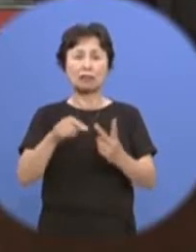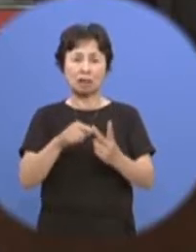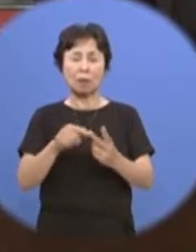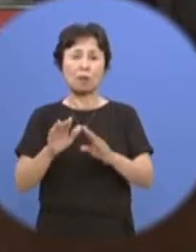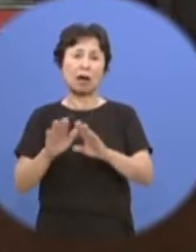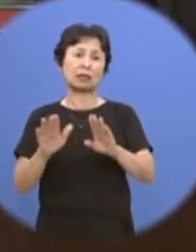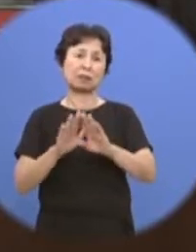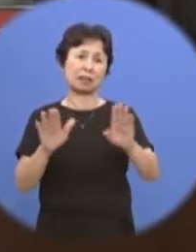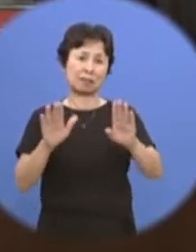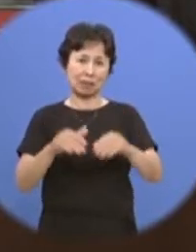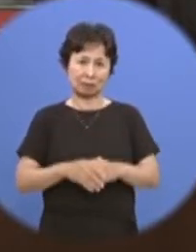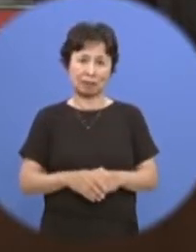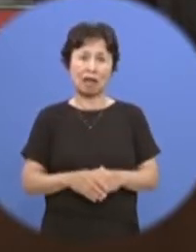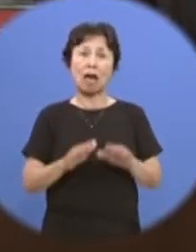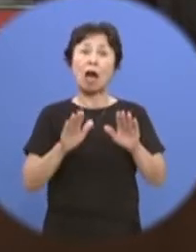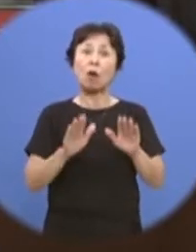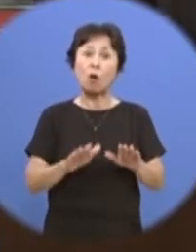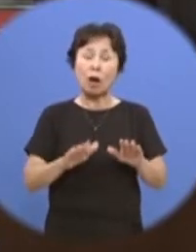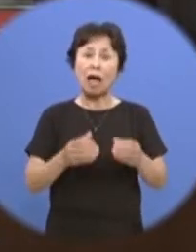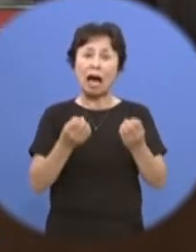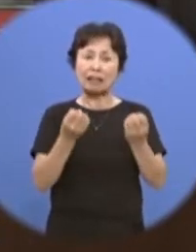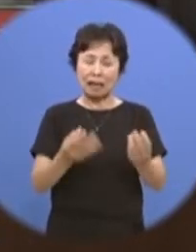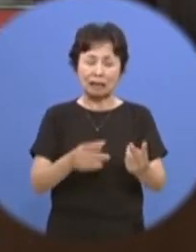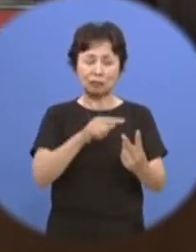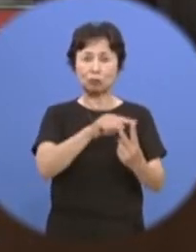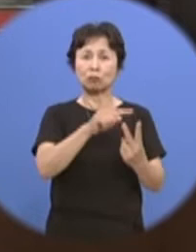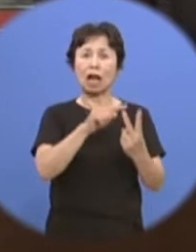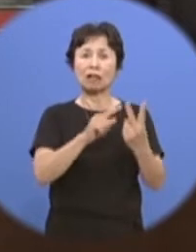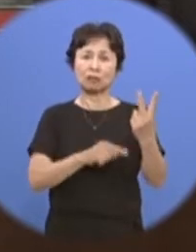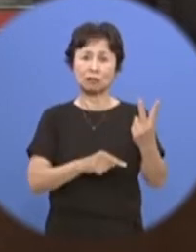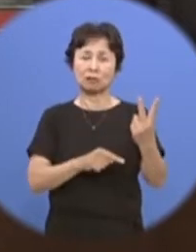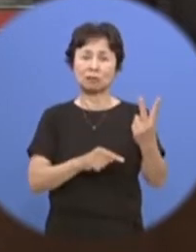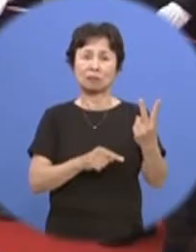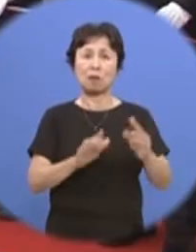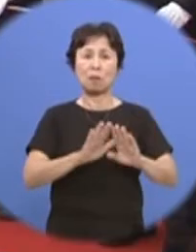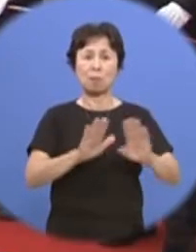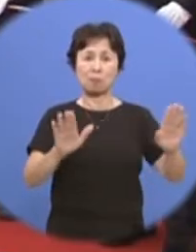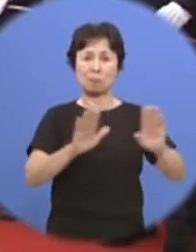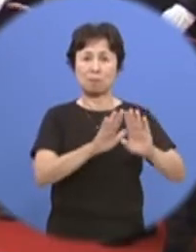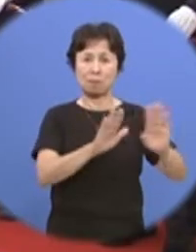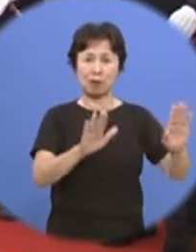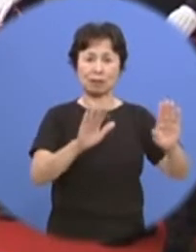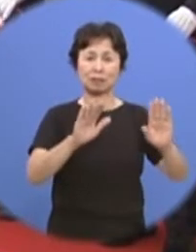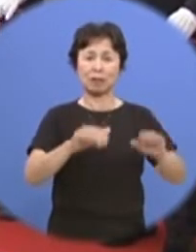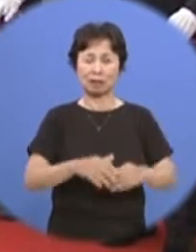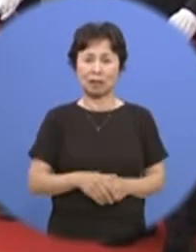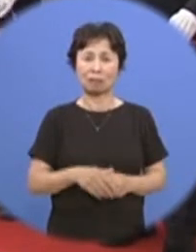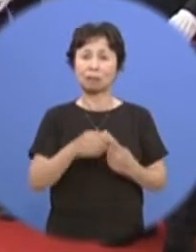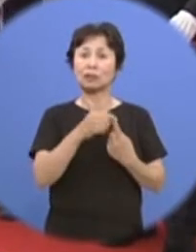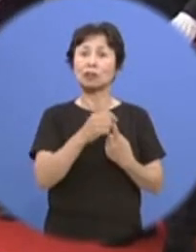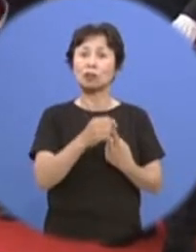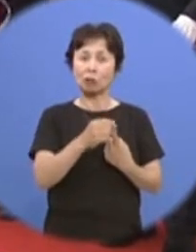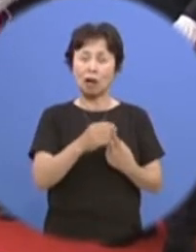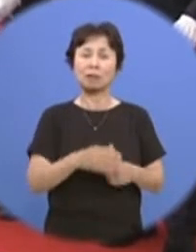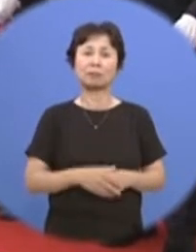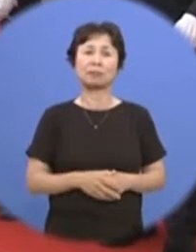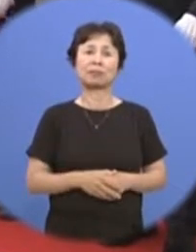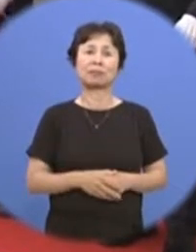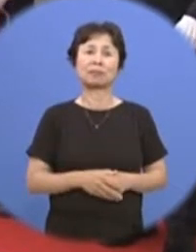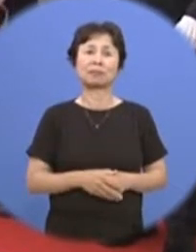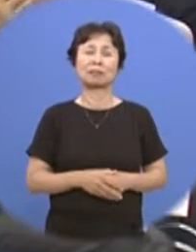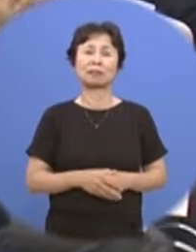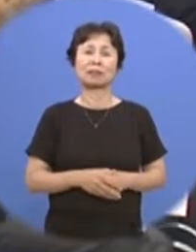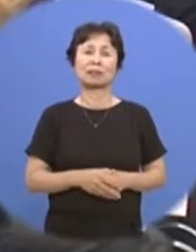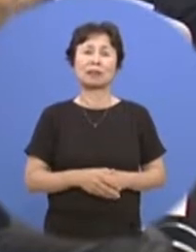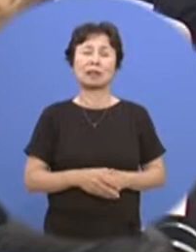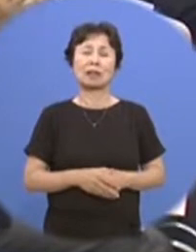ました。で、今回新たに2つのラボをオープンいたしました。1つが、和歌山県昔から皮